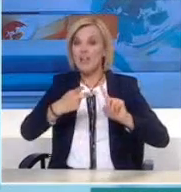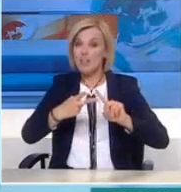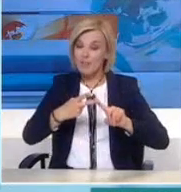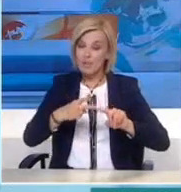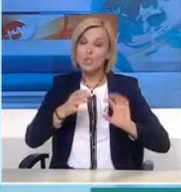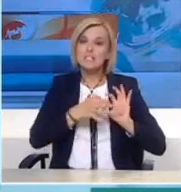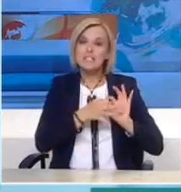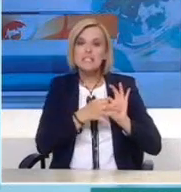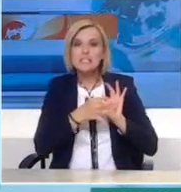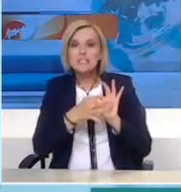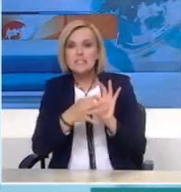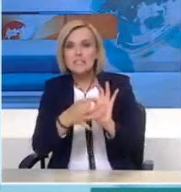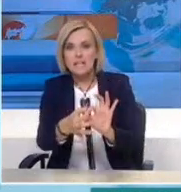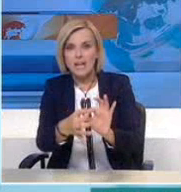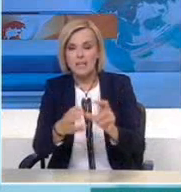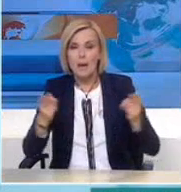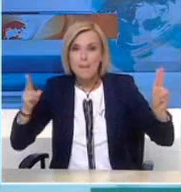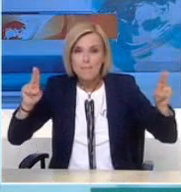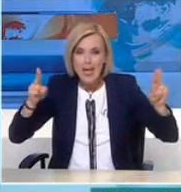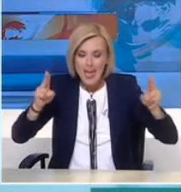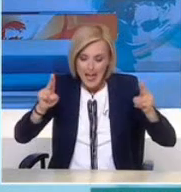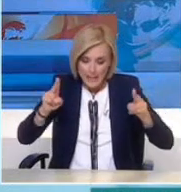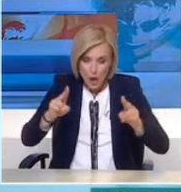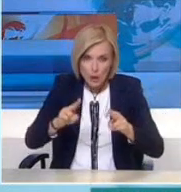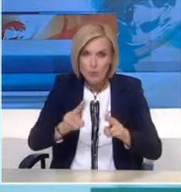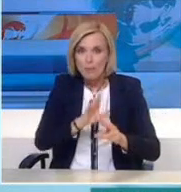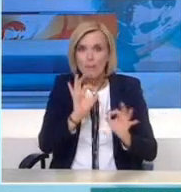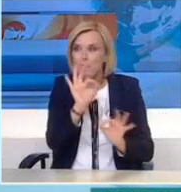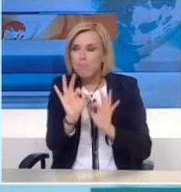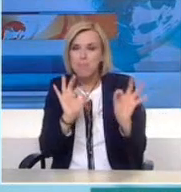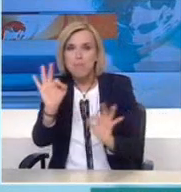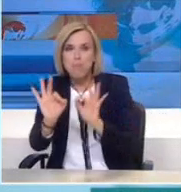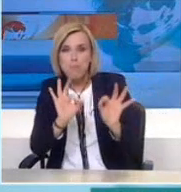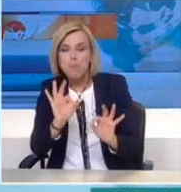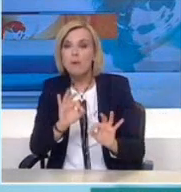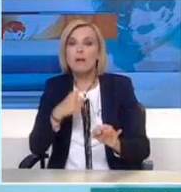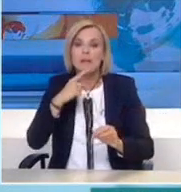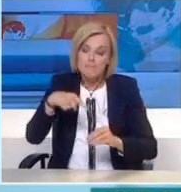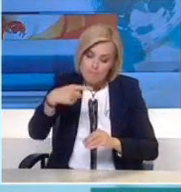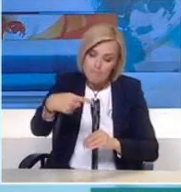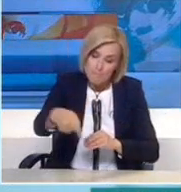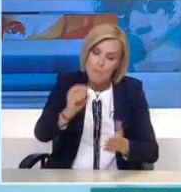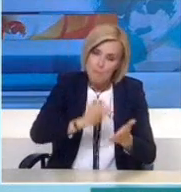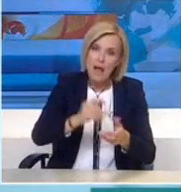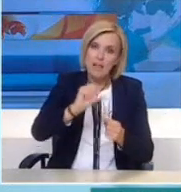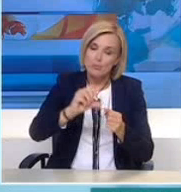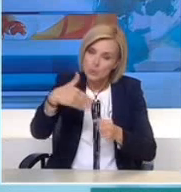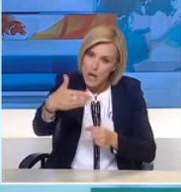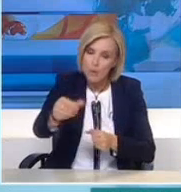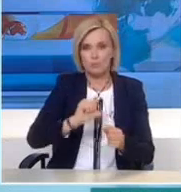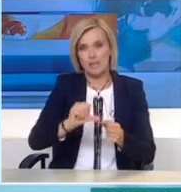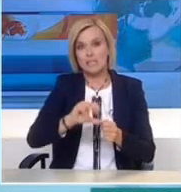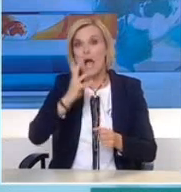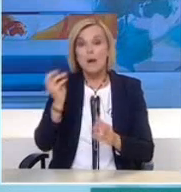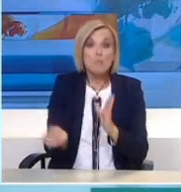να συνεχιστεί ο περιορισμός κυκλοφορίας του ιού και η μετάδοσή του στο γενικό πληθυσμό και για το επόμενο χρονικό διάστημα, ώστε τυχόν